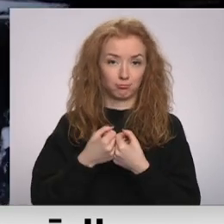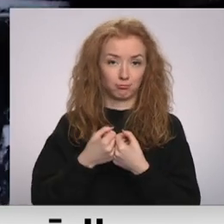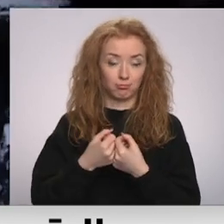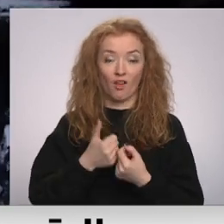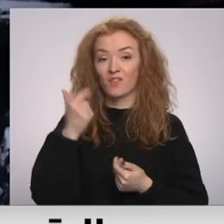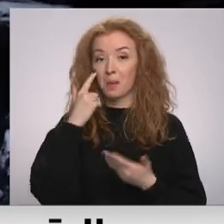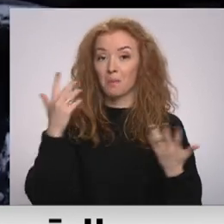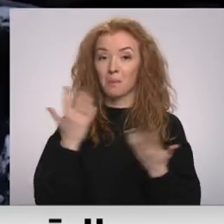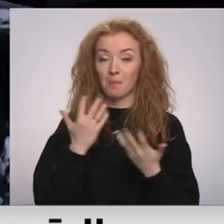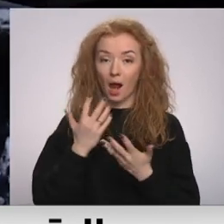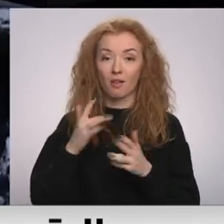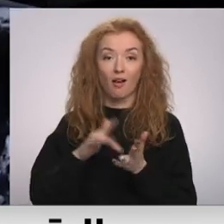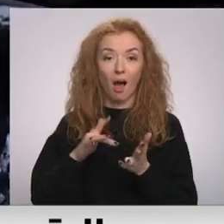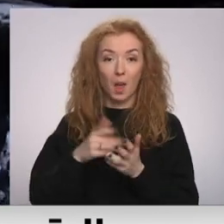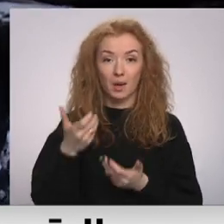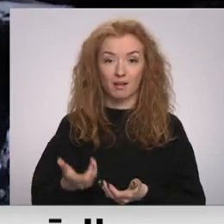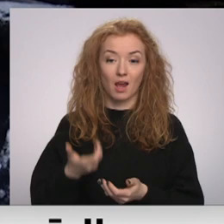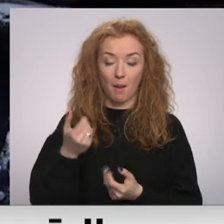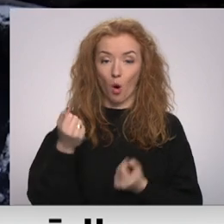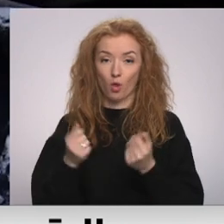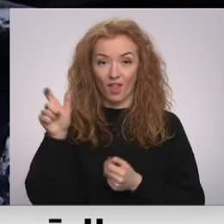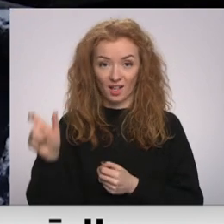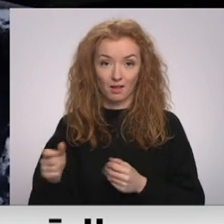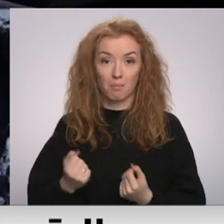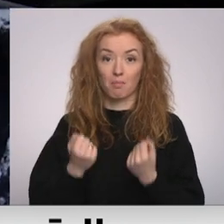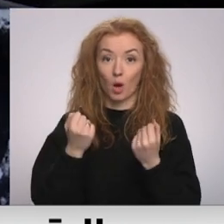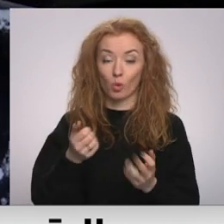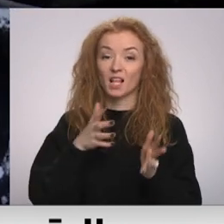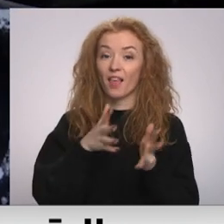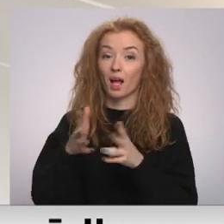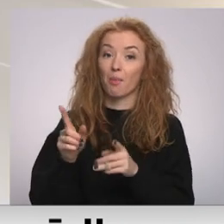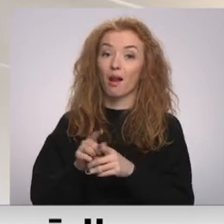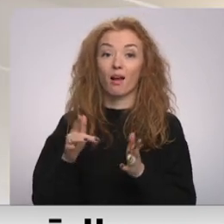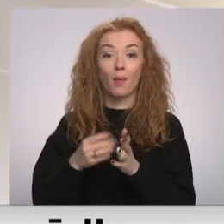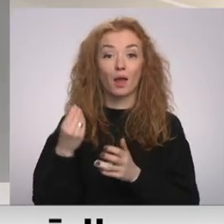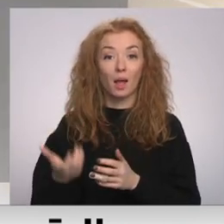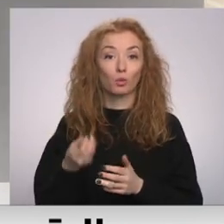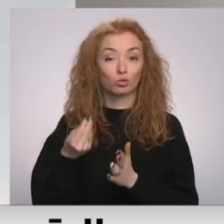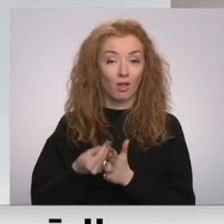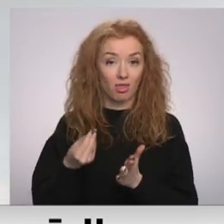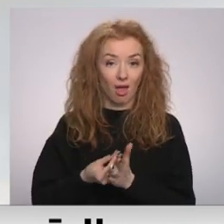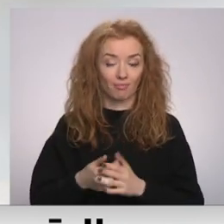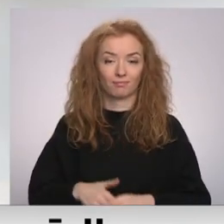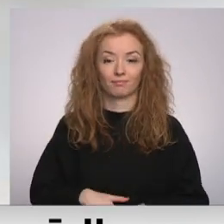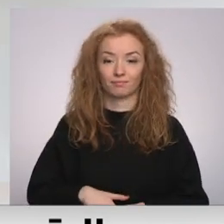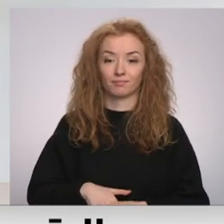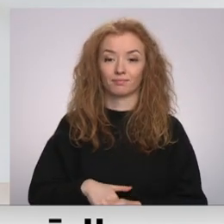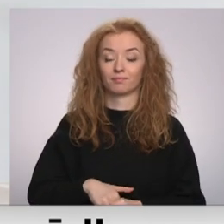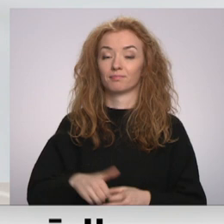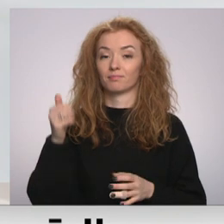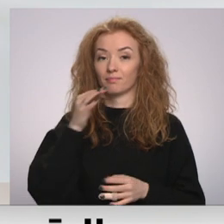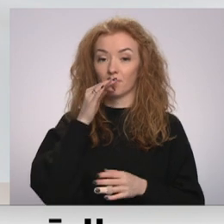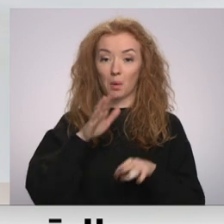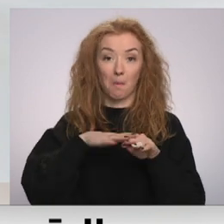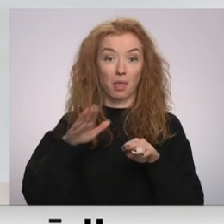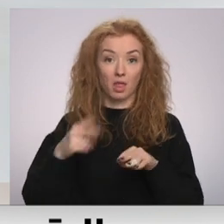Viņa prāt, to, ar kādām riepām autovadītāji brauc, ietekmē arī to cena. Īstenībā pēdējos kaut kādus